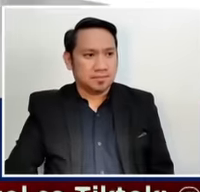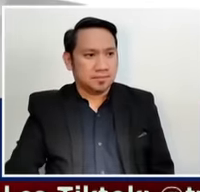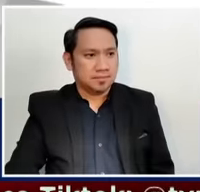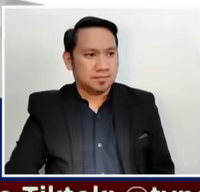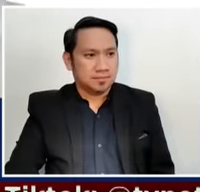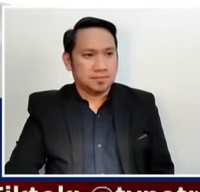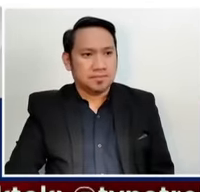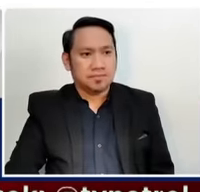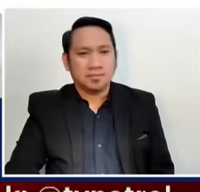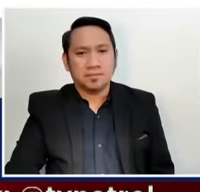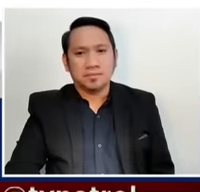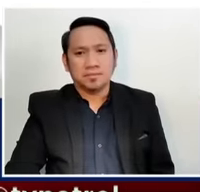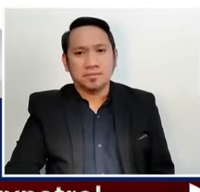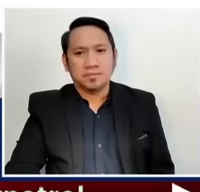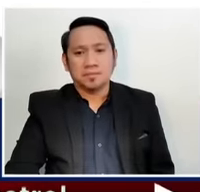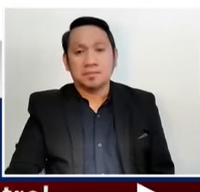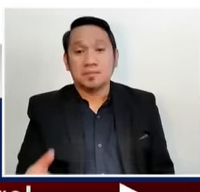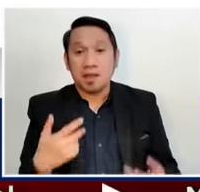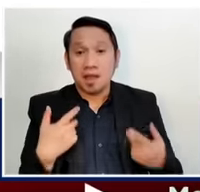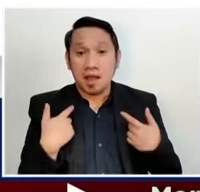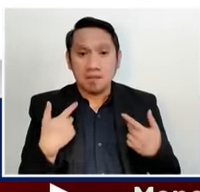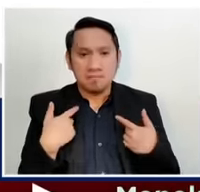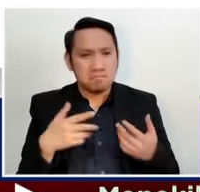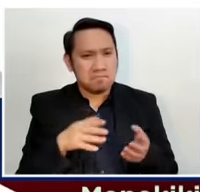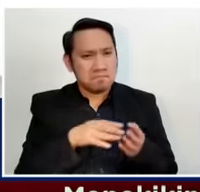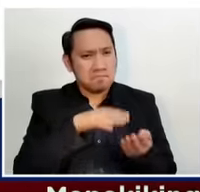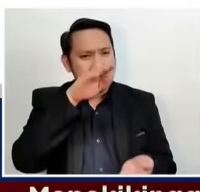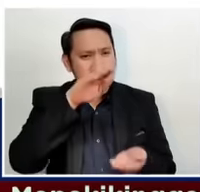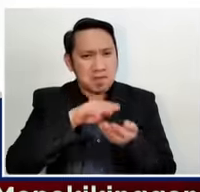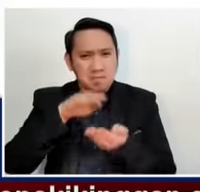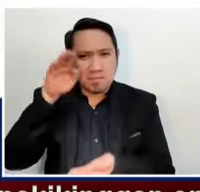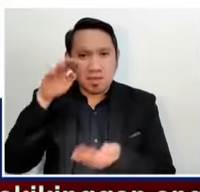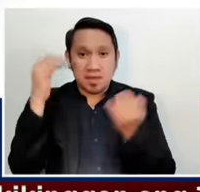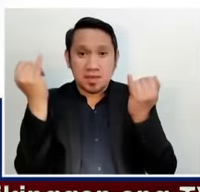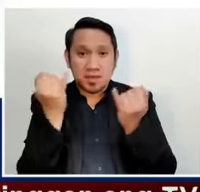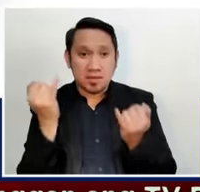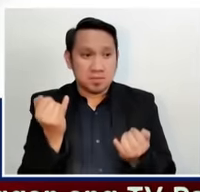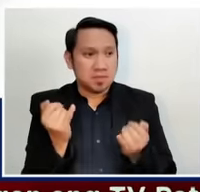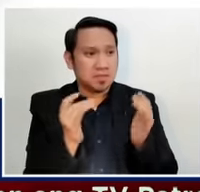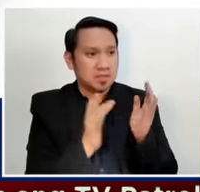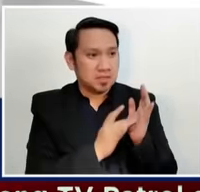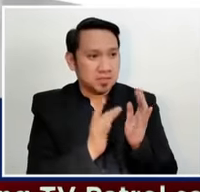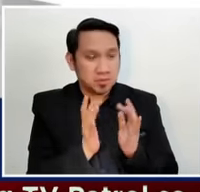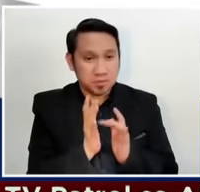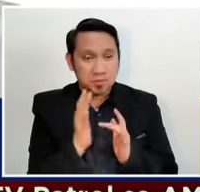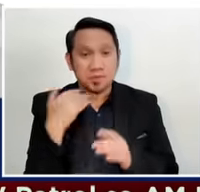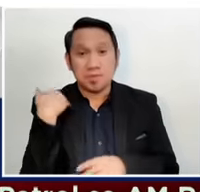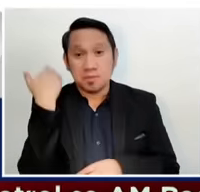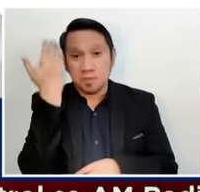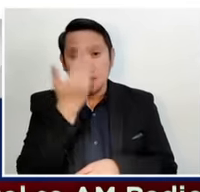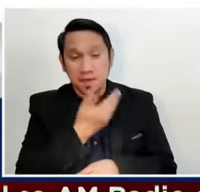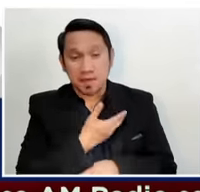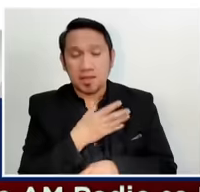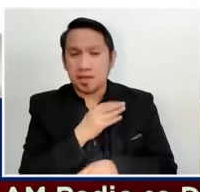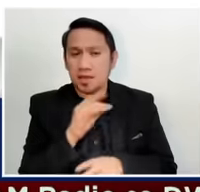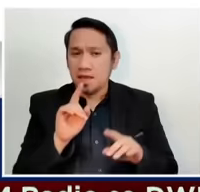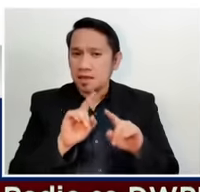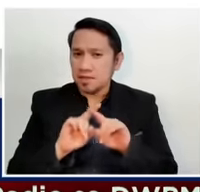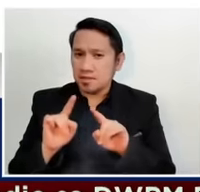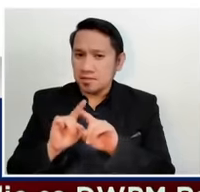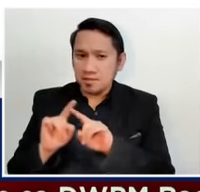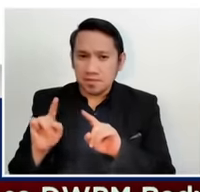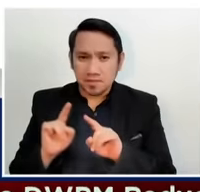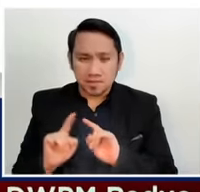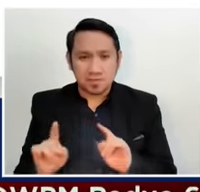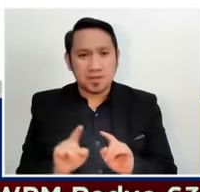nito ang pinaka-iingatan nilang life-size na mga imahen ni na Kristo, Maria at iba pang karakter sa Biblia. Kwento